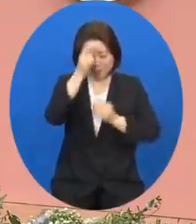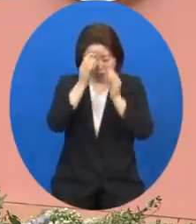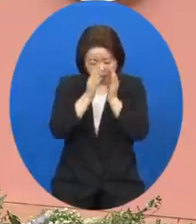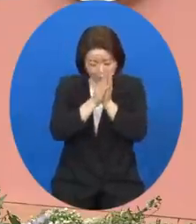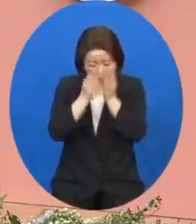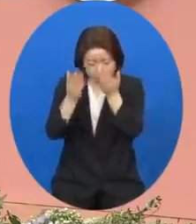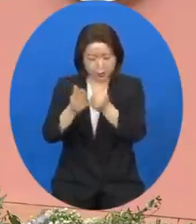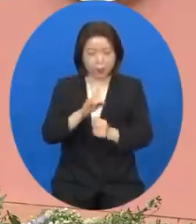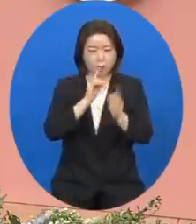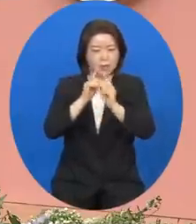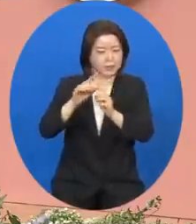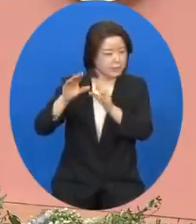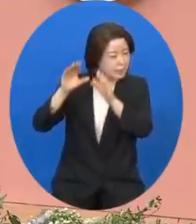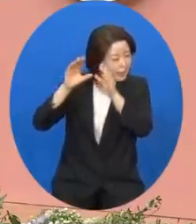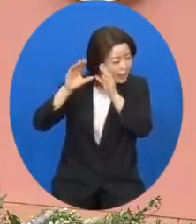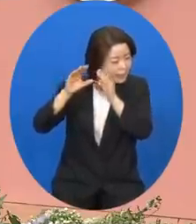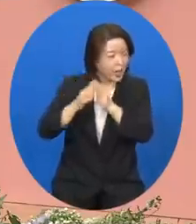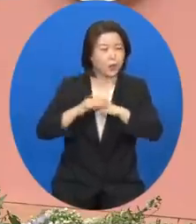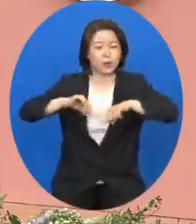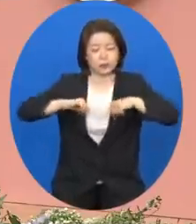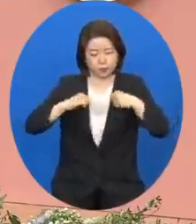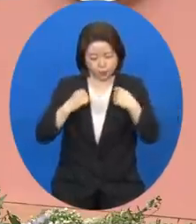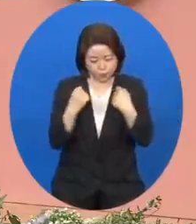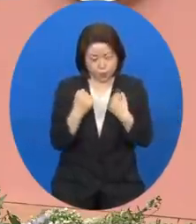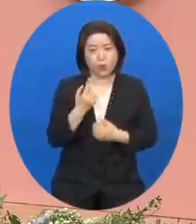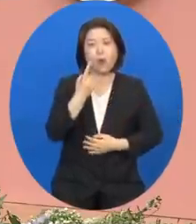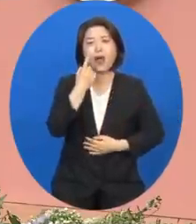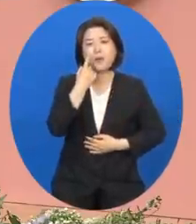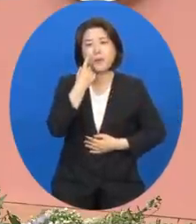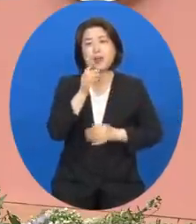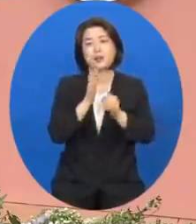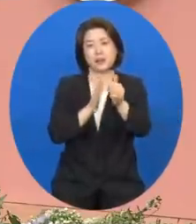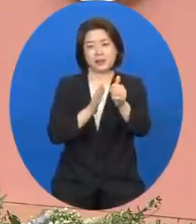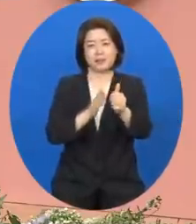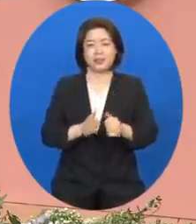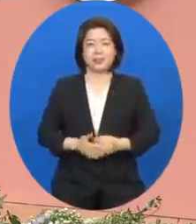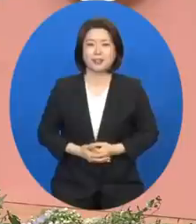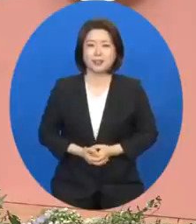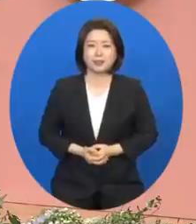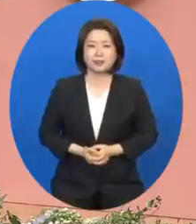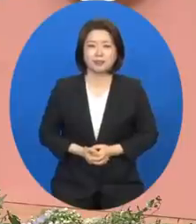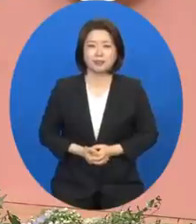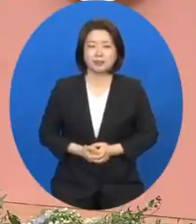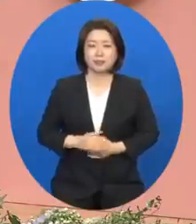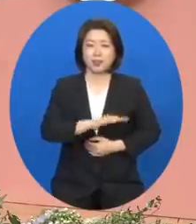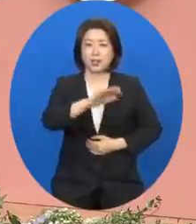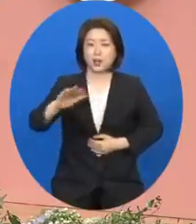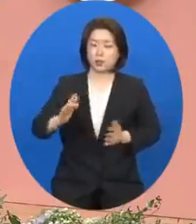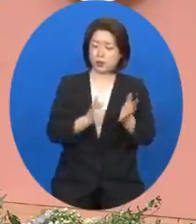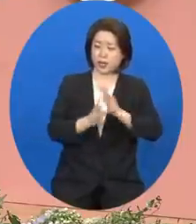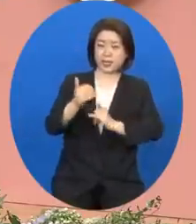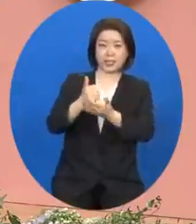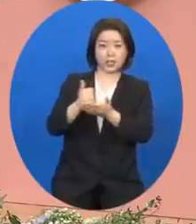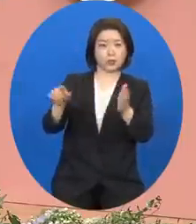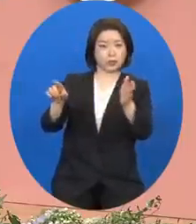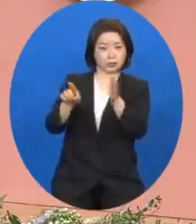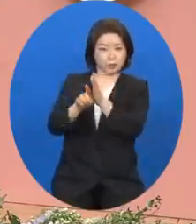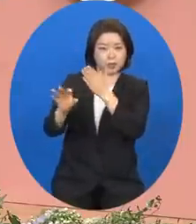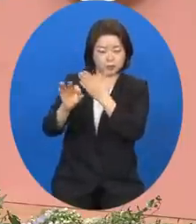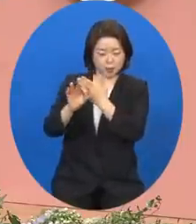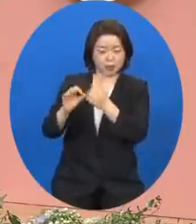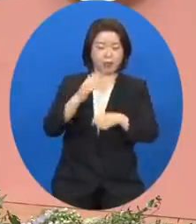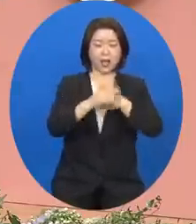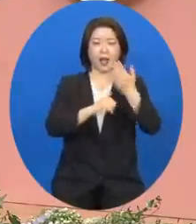말씀에 귀 기울이고 순종해 보기를 바랍니다. 우리가 예수를 믿으면 하나님이 우리에게